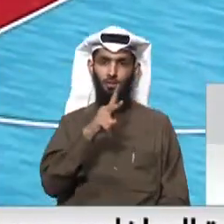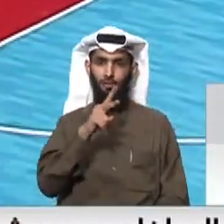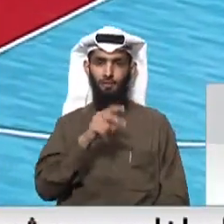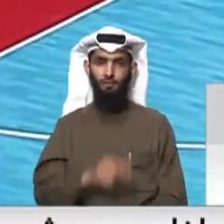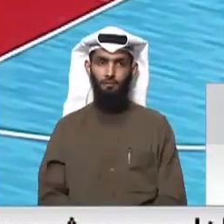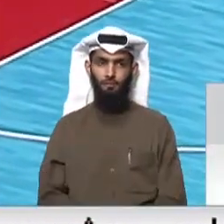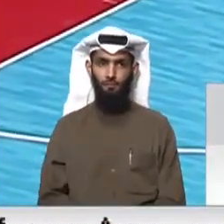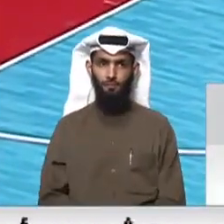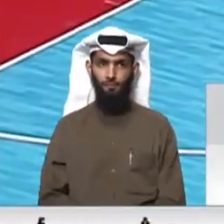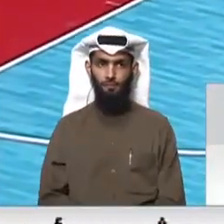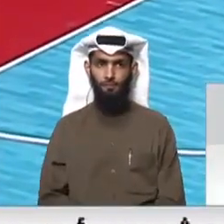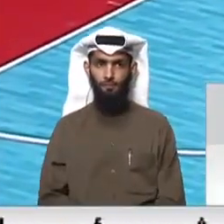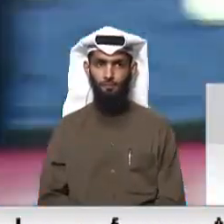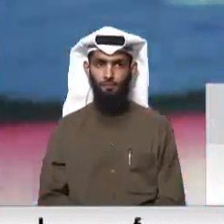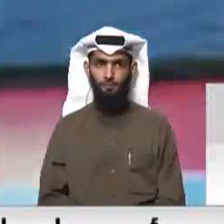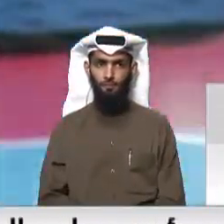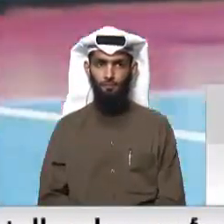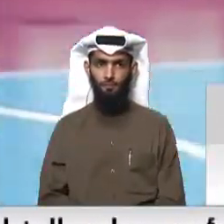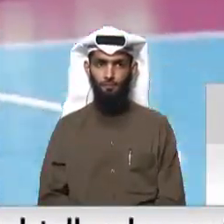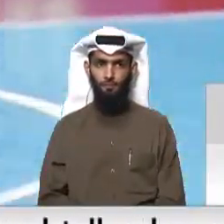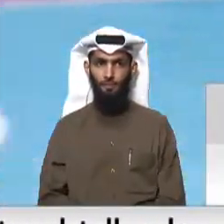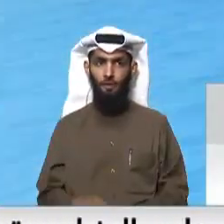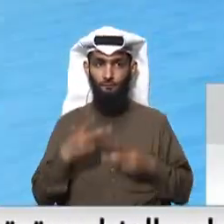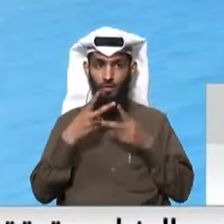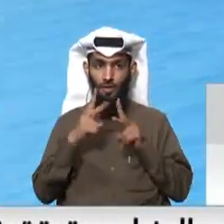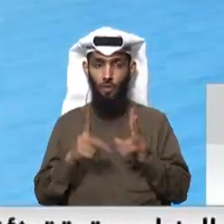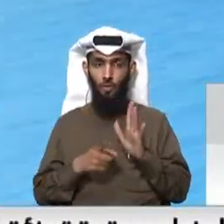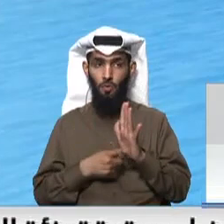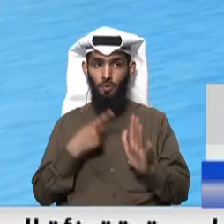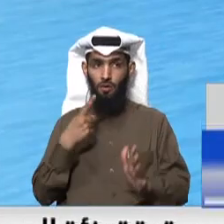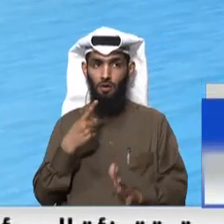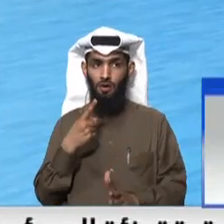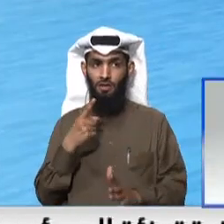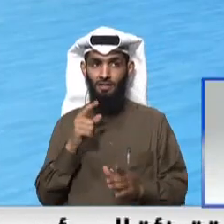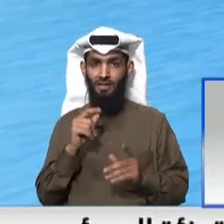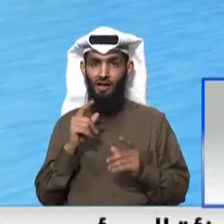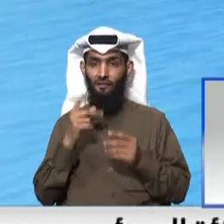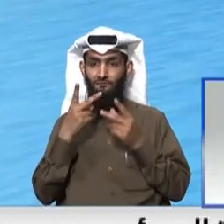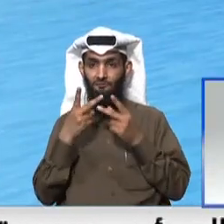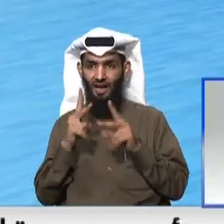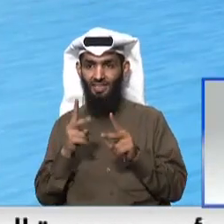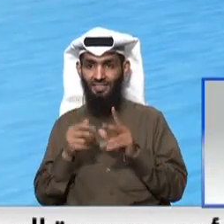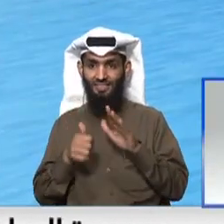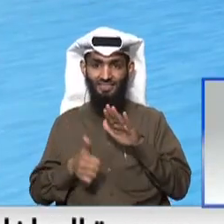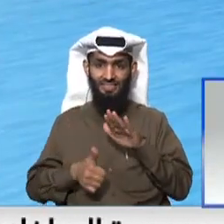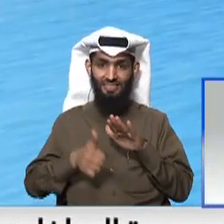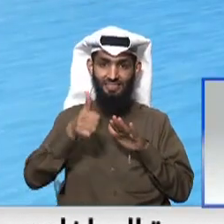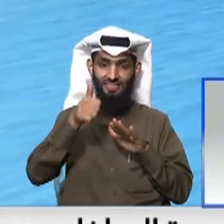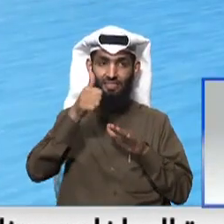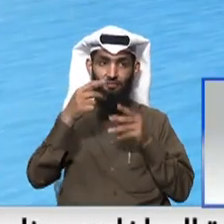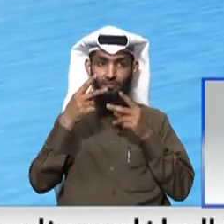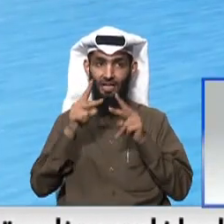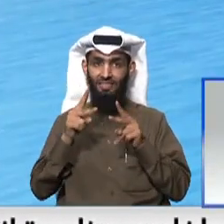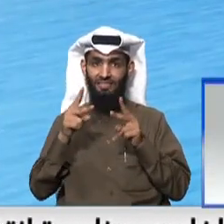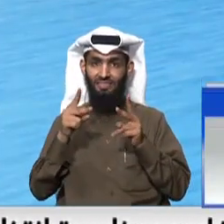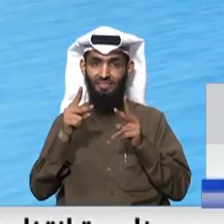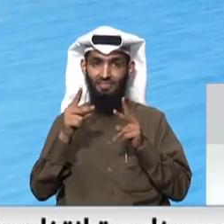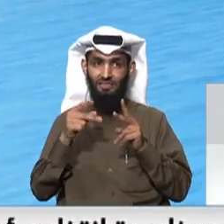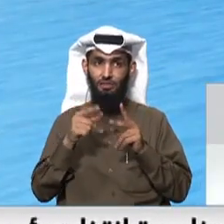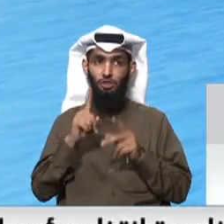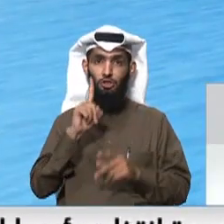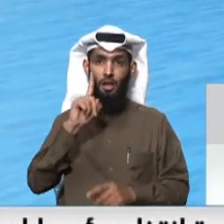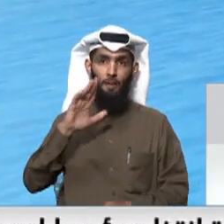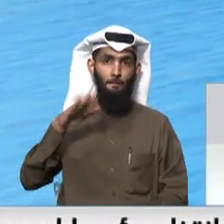29-29. أول لعبة لنا بالدوري، مو مقياس، دائما أول مباراة تكون بالبطولة أصعب المباريات، لكن إن